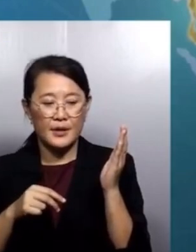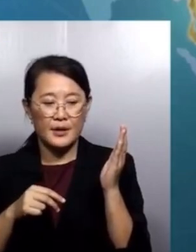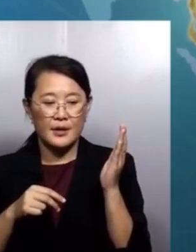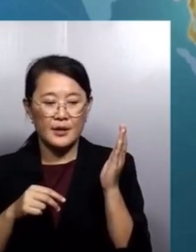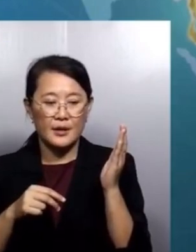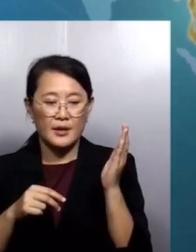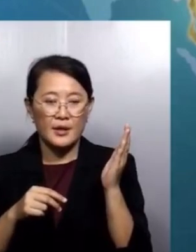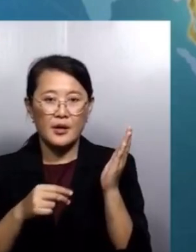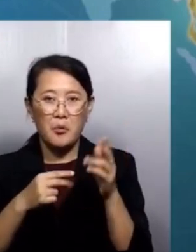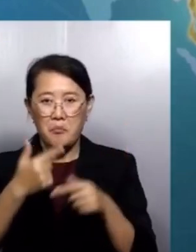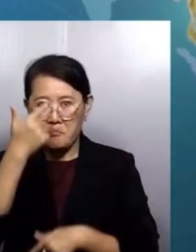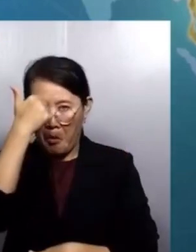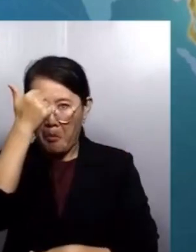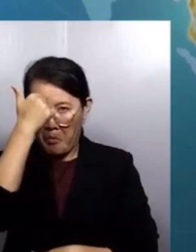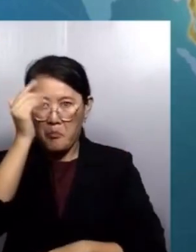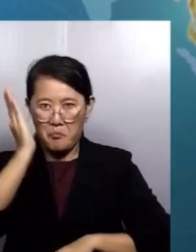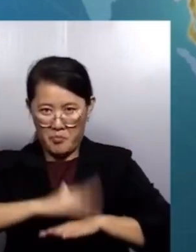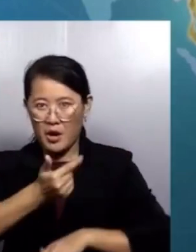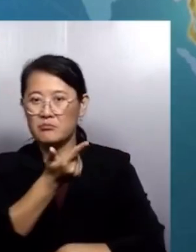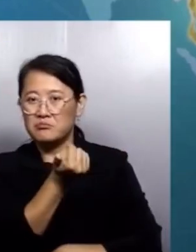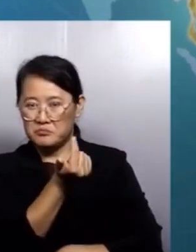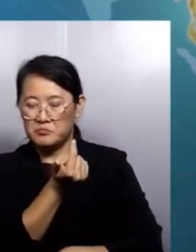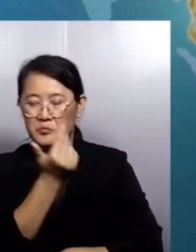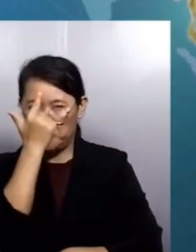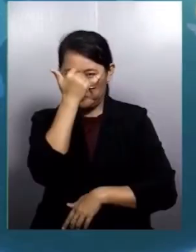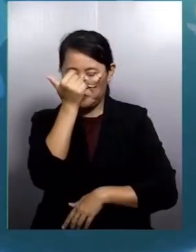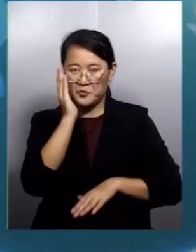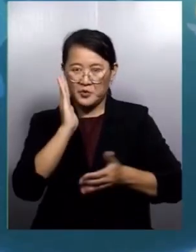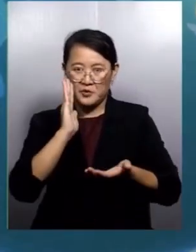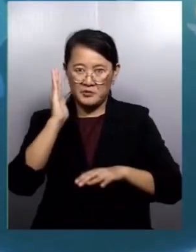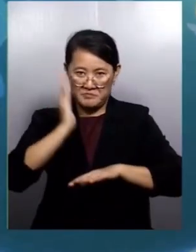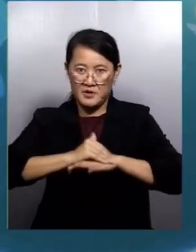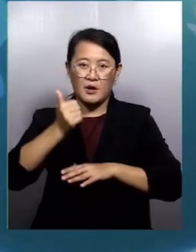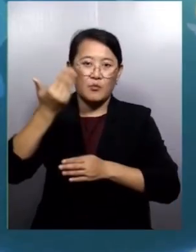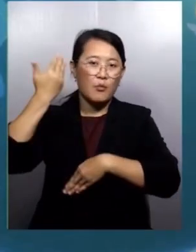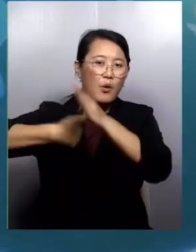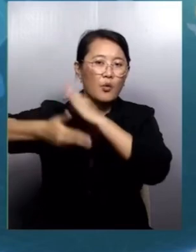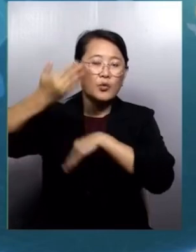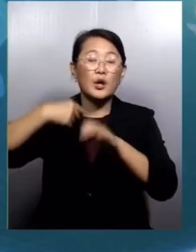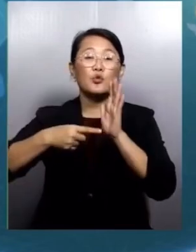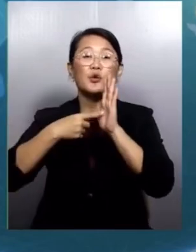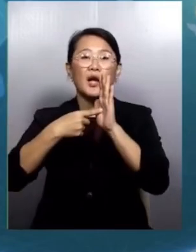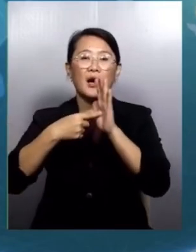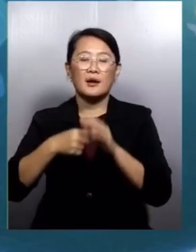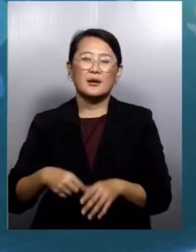ค่อนข้างจะเก่งเขายกตัวอย่างว่าในอดีต